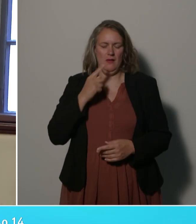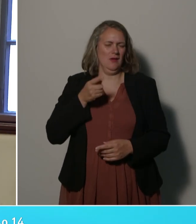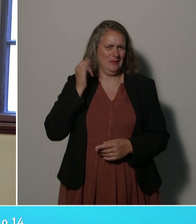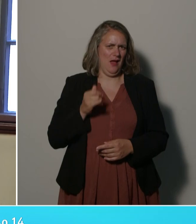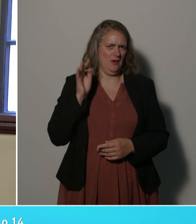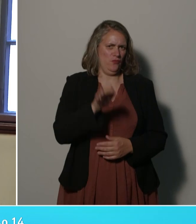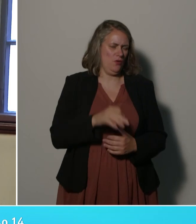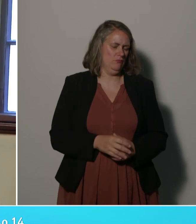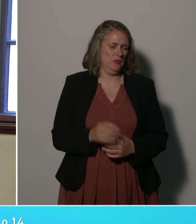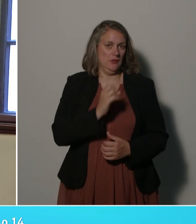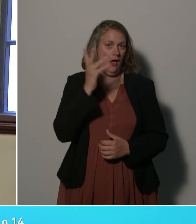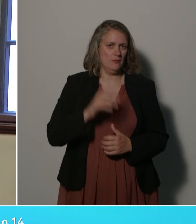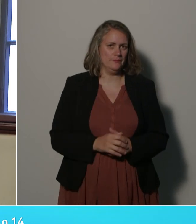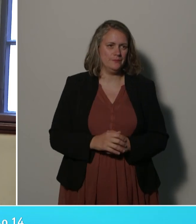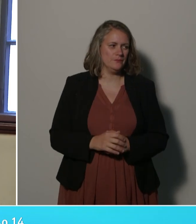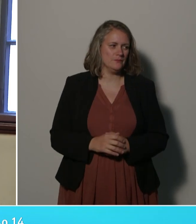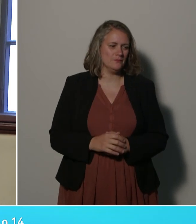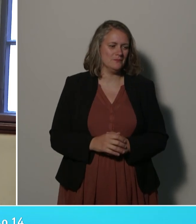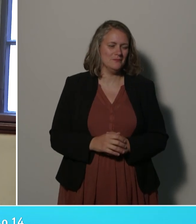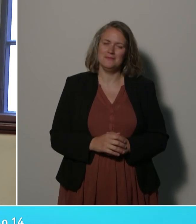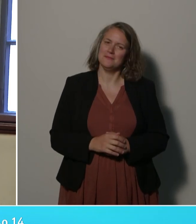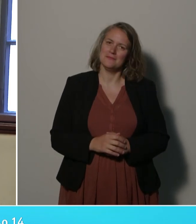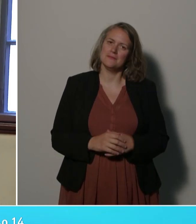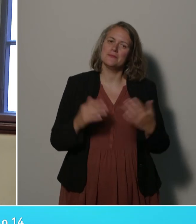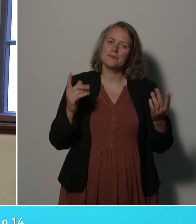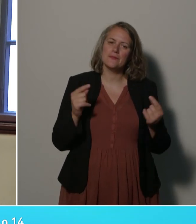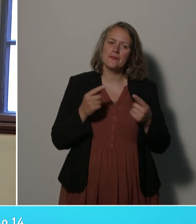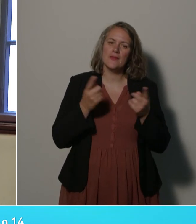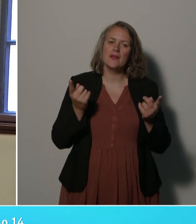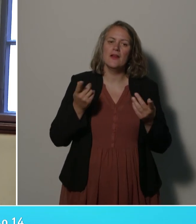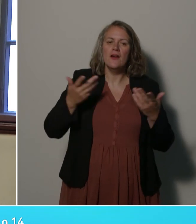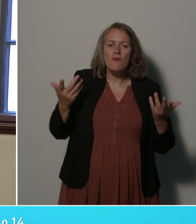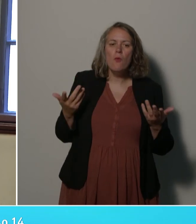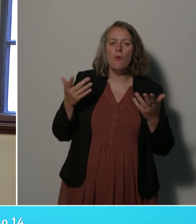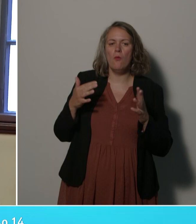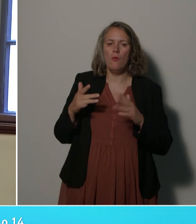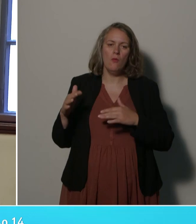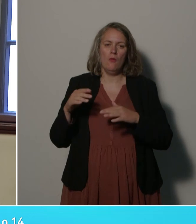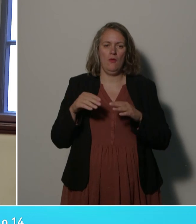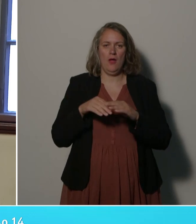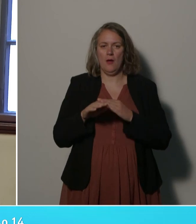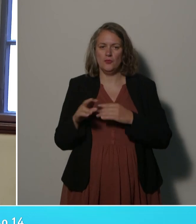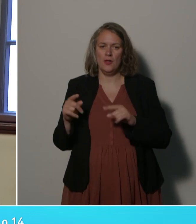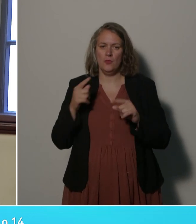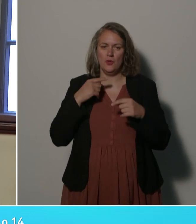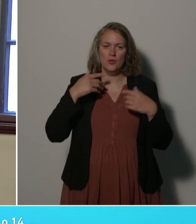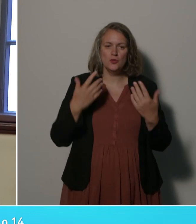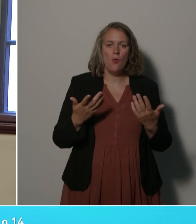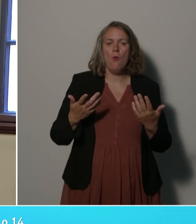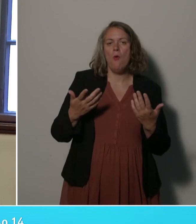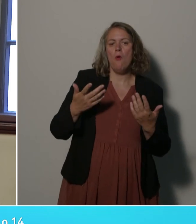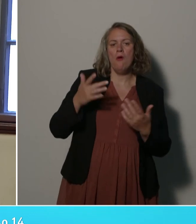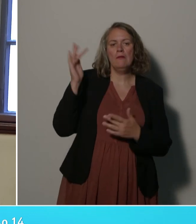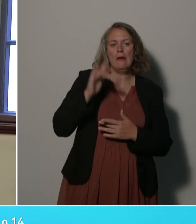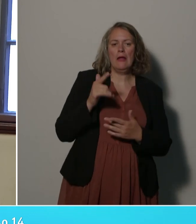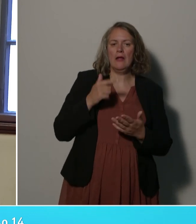und Bedenken ernst nehmen und dort, wo wir sie abstellen können, abstellen, aber sie nicht und keinesfalls als Begründung heranziehen,